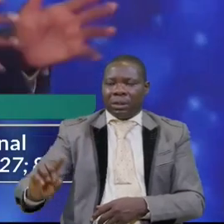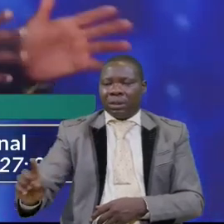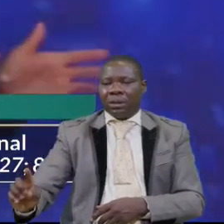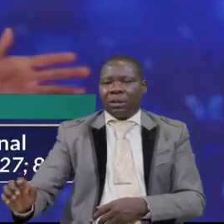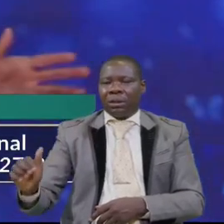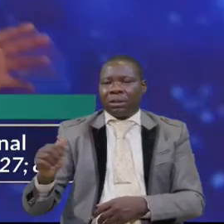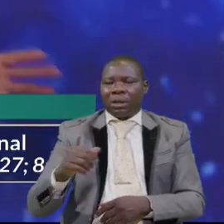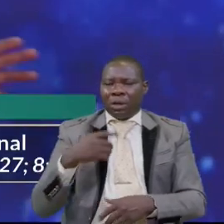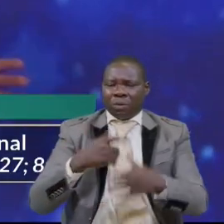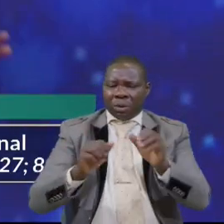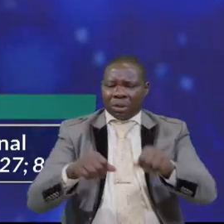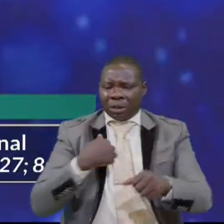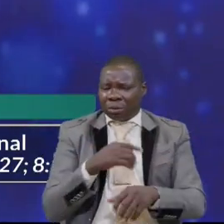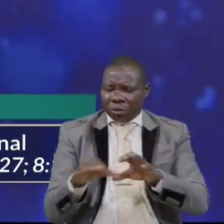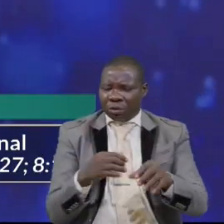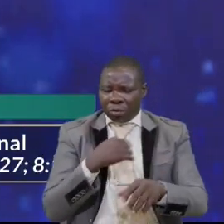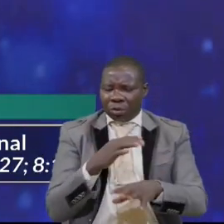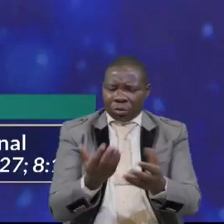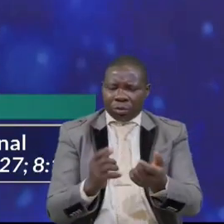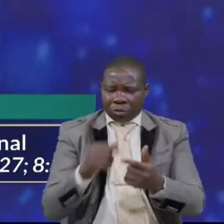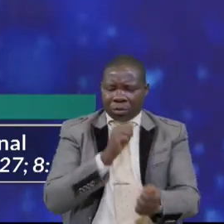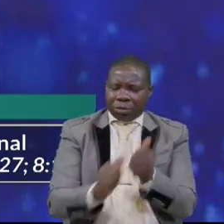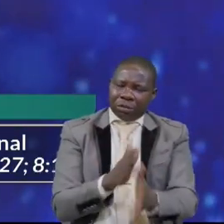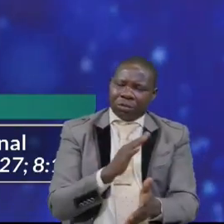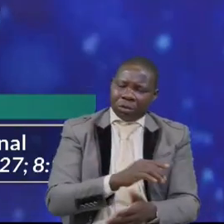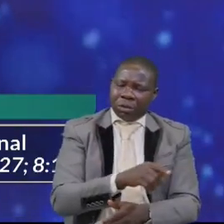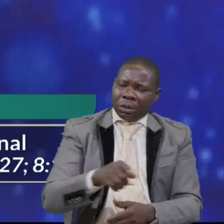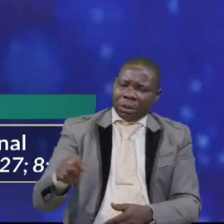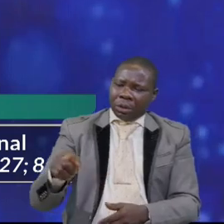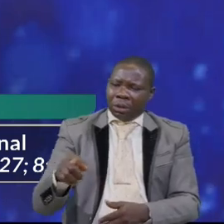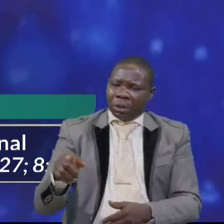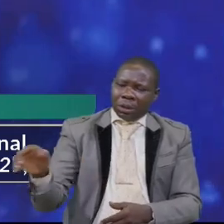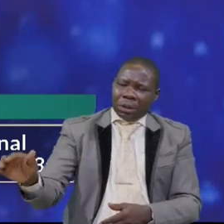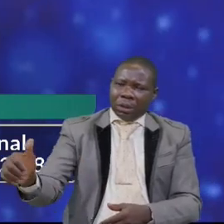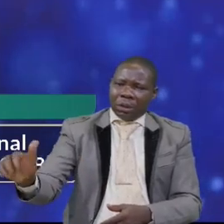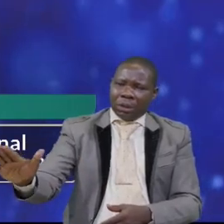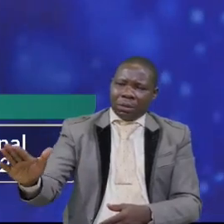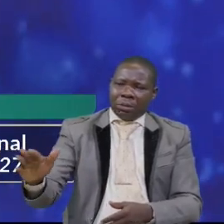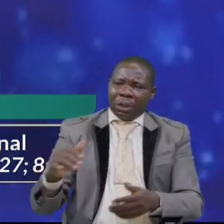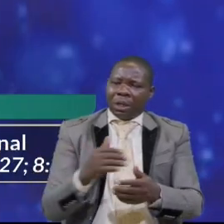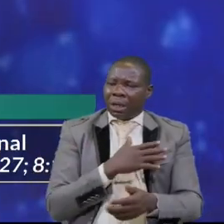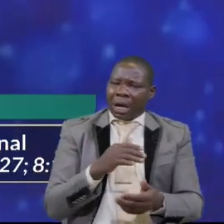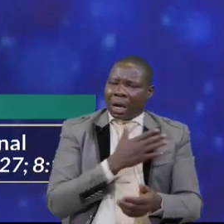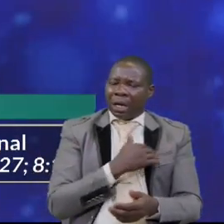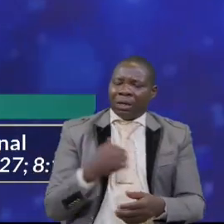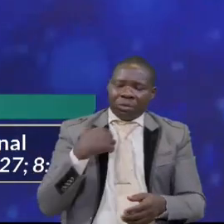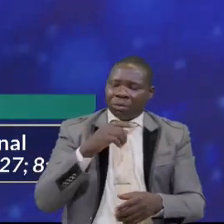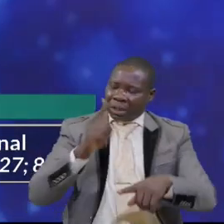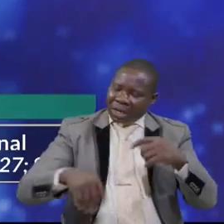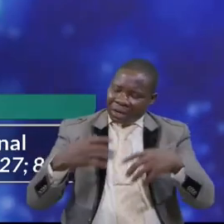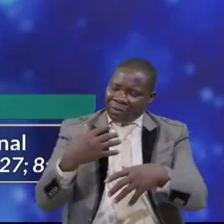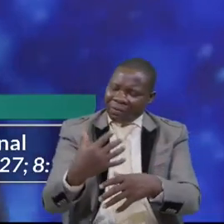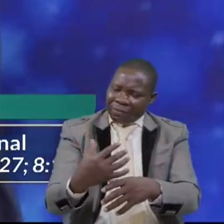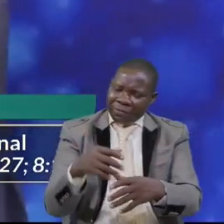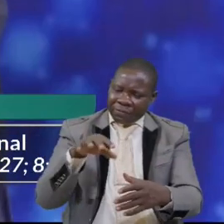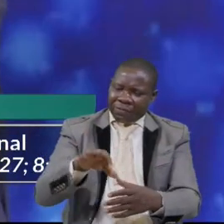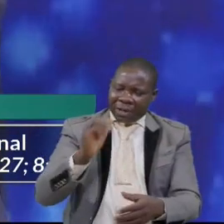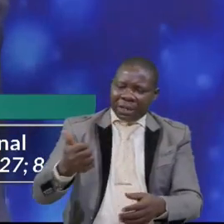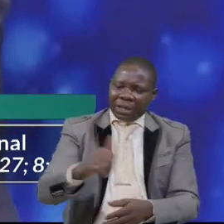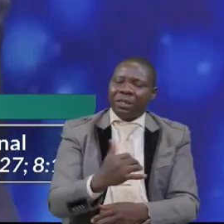lui et on ne le on ne ils n'ont pas pu trouver de fautes de fausseté dans sa vie